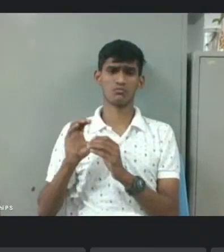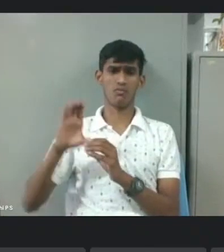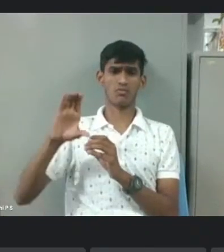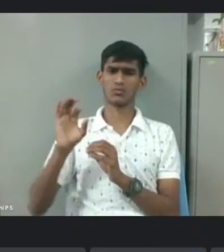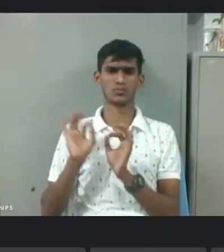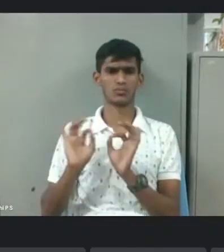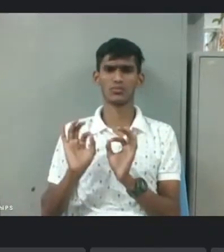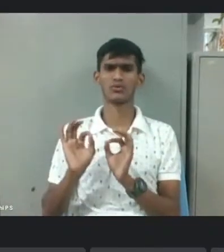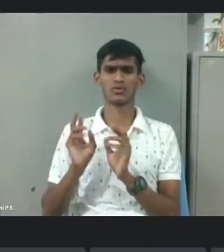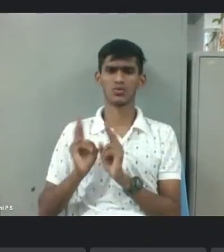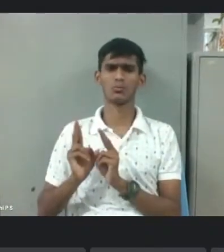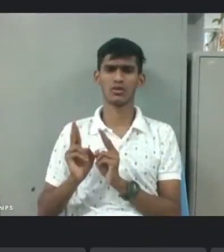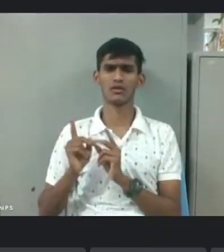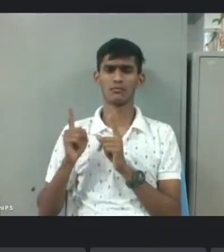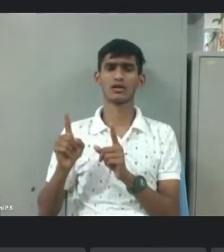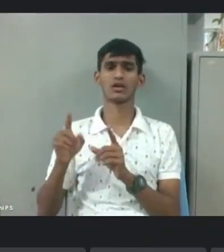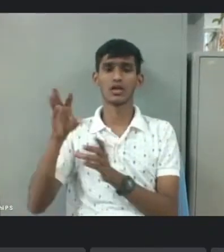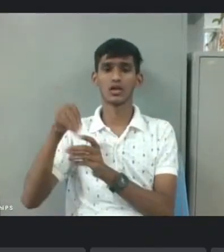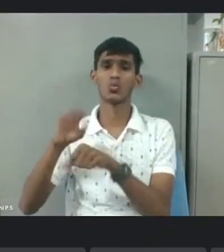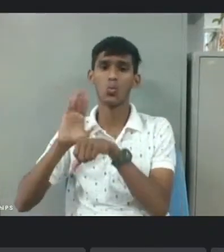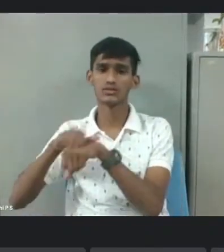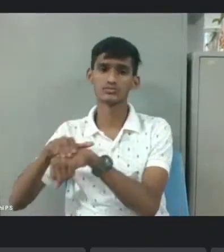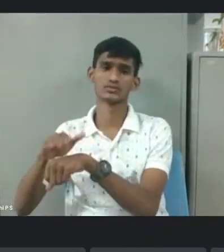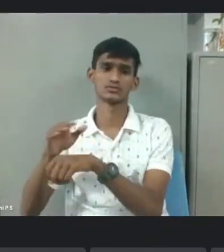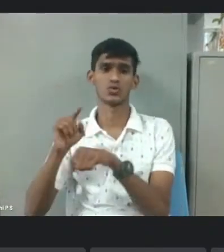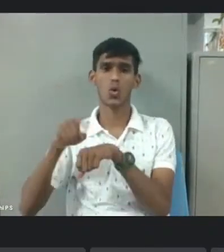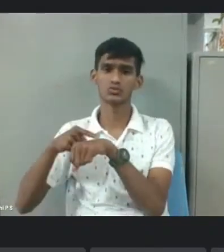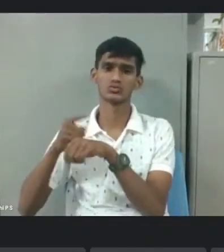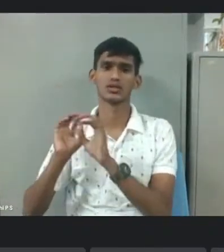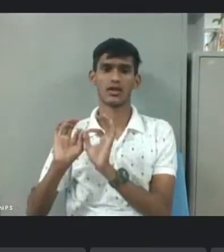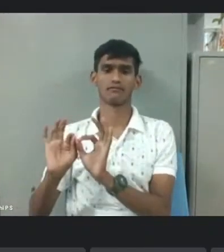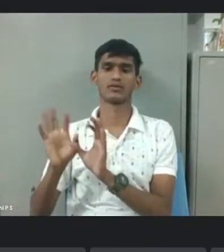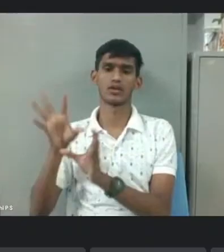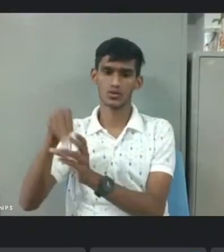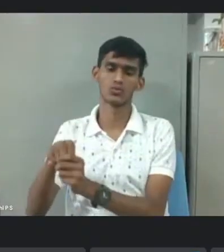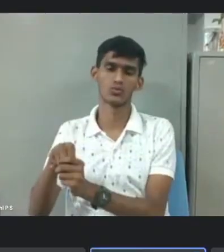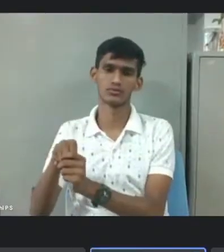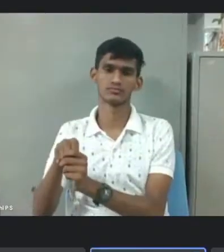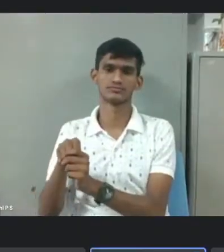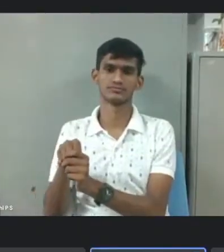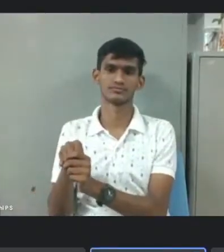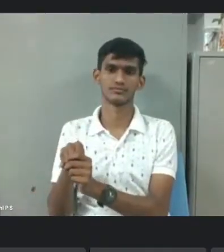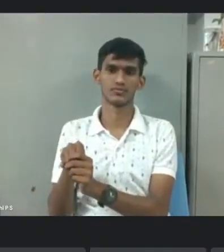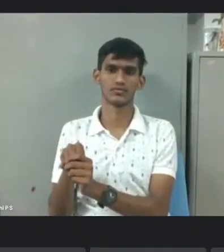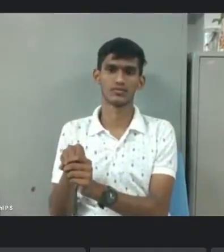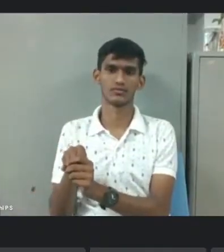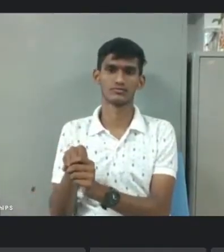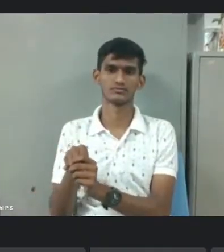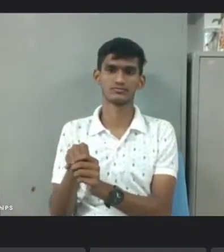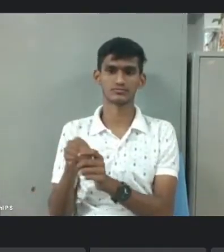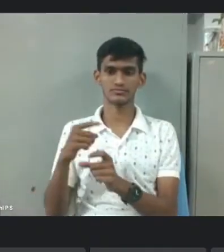പറഞ്ഞ പോലെ ജോലി ചെയ്യാനുള്ള ഒരു അവസരങ്ങൾ ചിലപ്പോഴുണ്ടാവും. അപ്പൊ അതൊന്ന് ചോദിച്ചു നോക്കുക. കമന്റ് വന്നിട്ടുണ്ട്